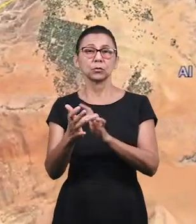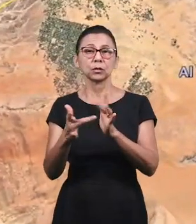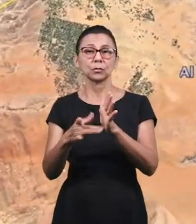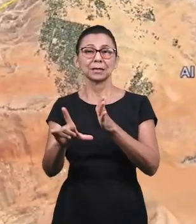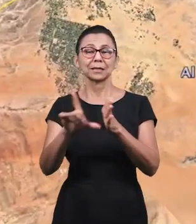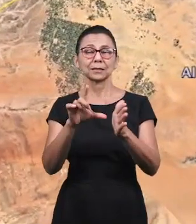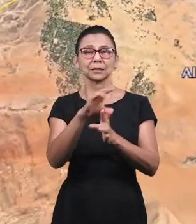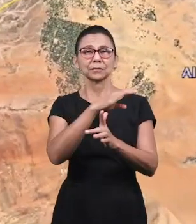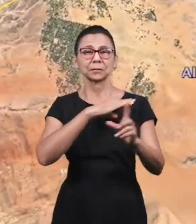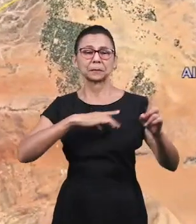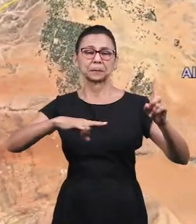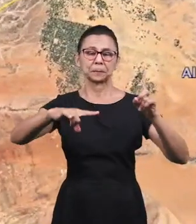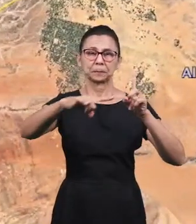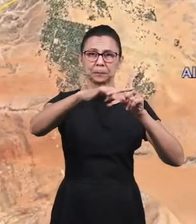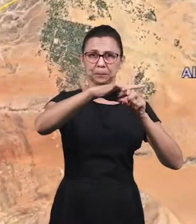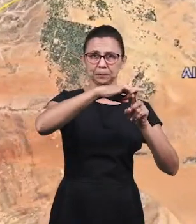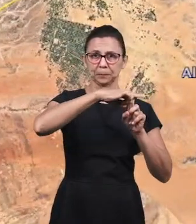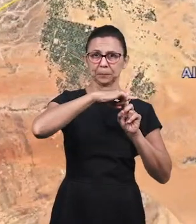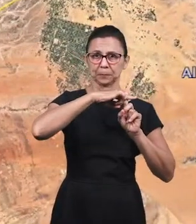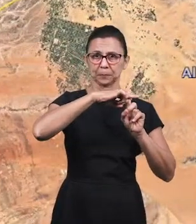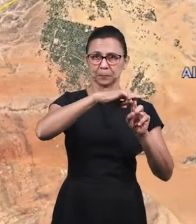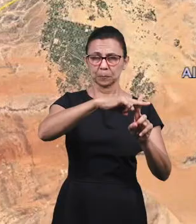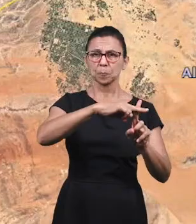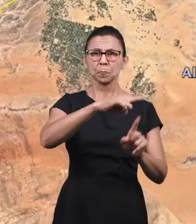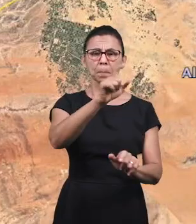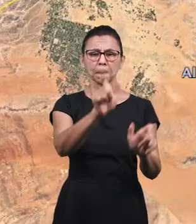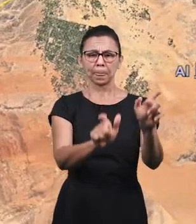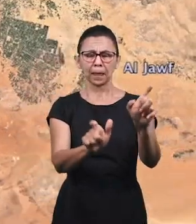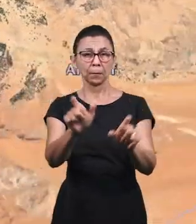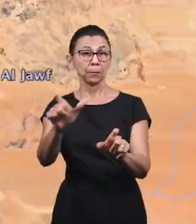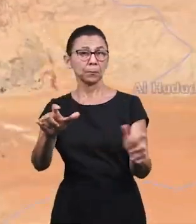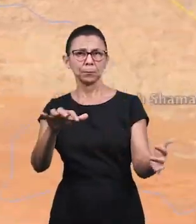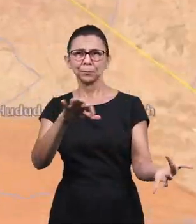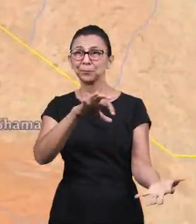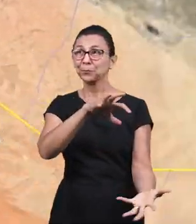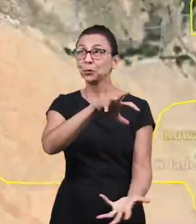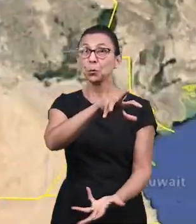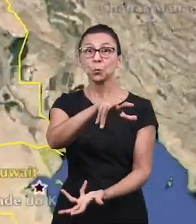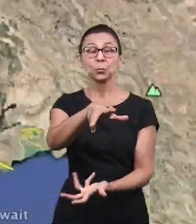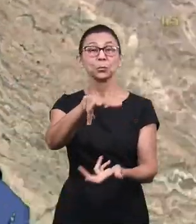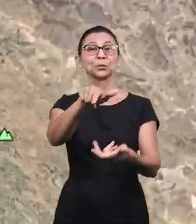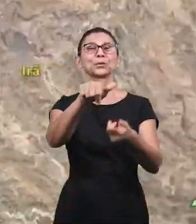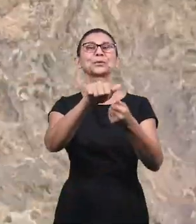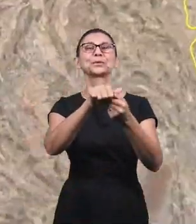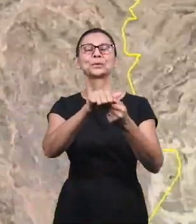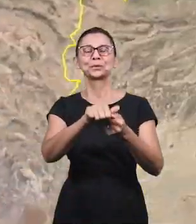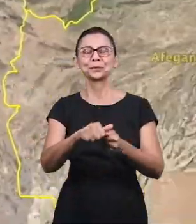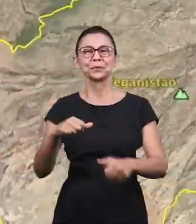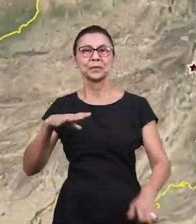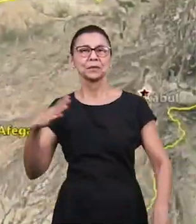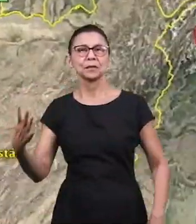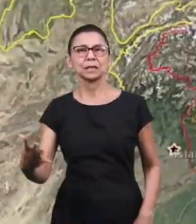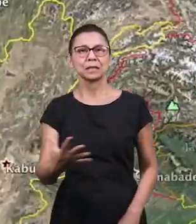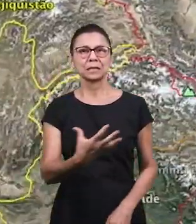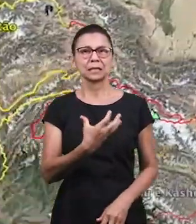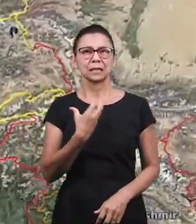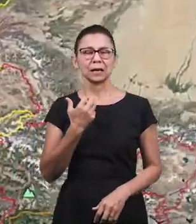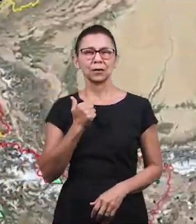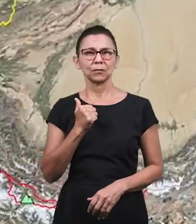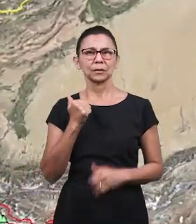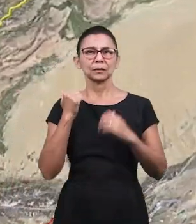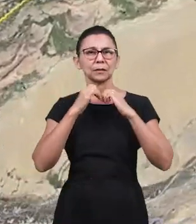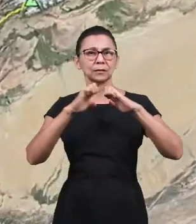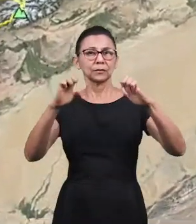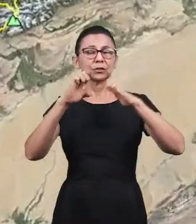Jésus à la veille de sa mort à la croix du Calvaire. Des personnes de toutes les parties du monde sont touchées